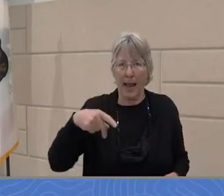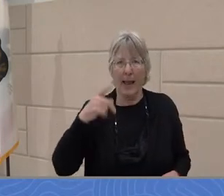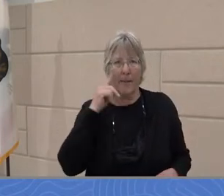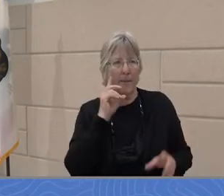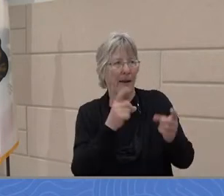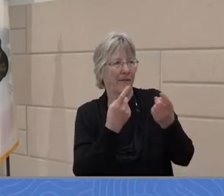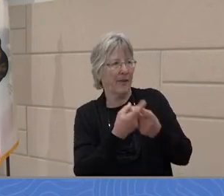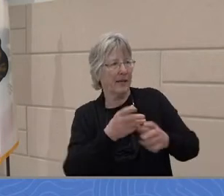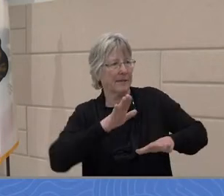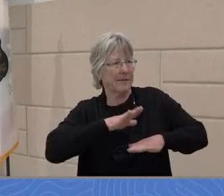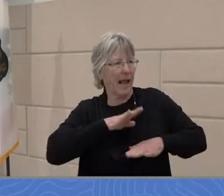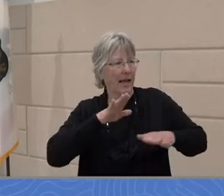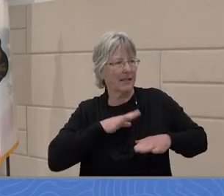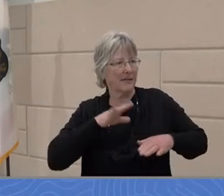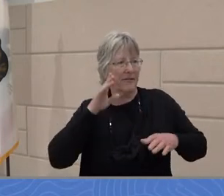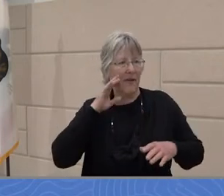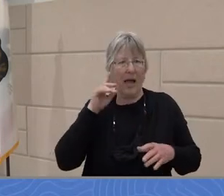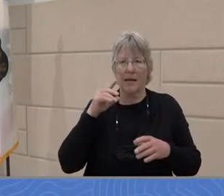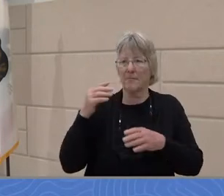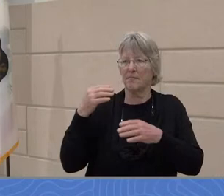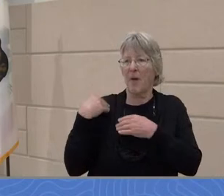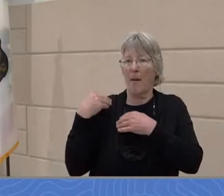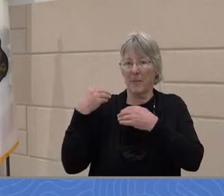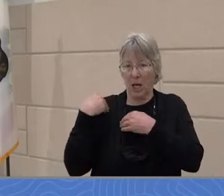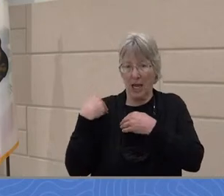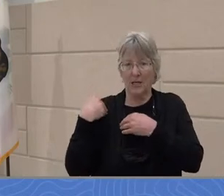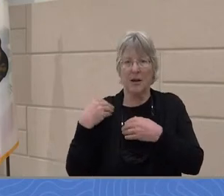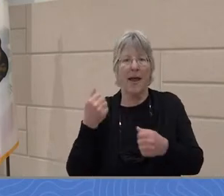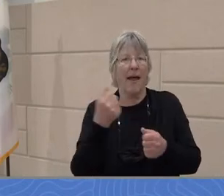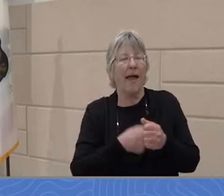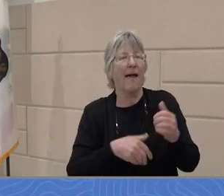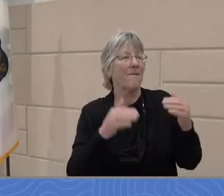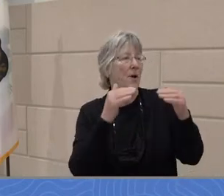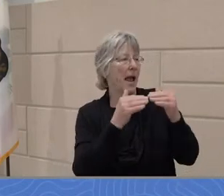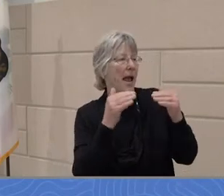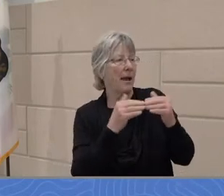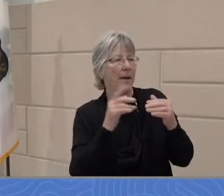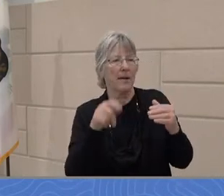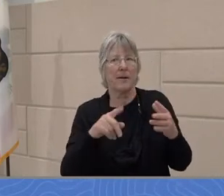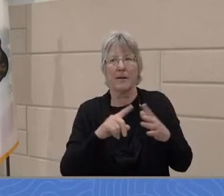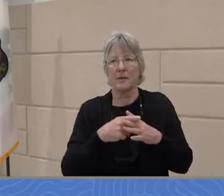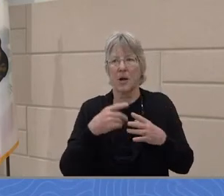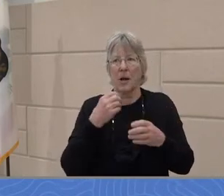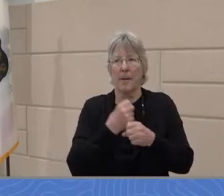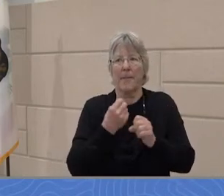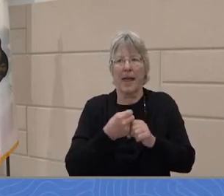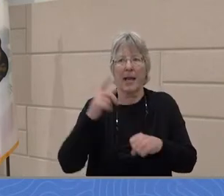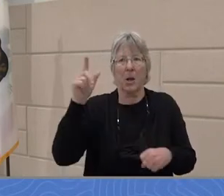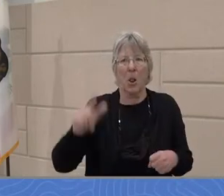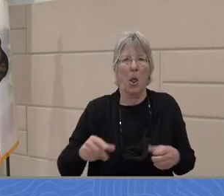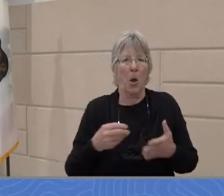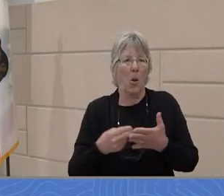มพูชีอัลคาบดำใบทัวร์อเมริกาตัวตัวสมัทโทสมาเพียบคนนี้